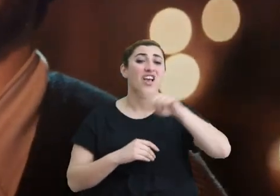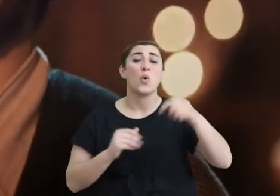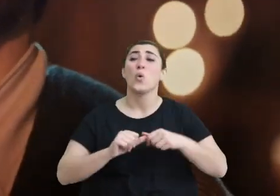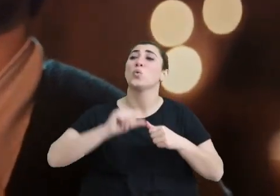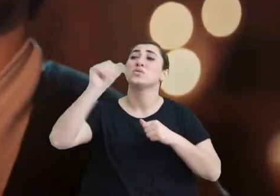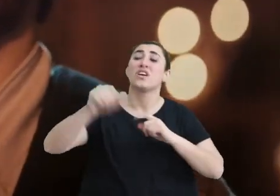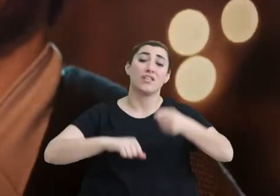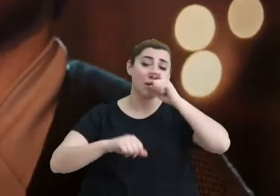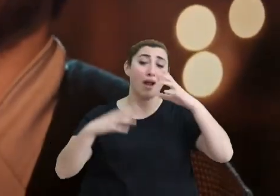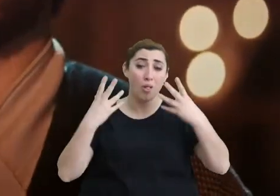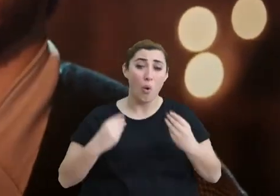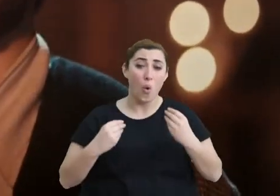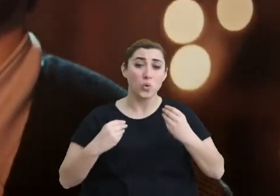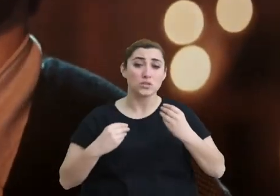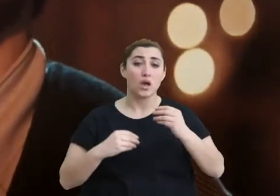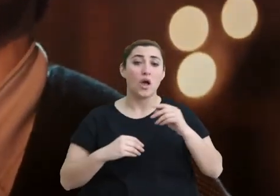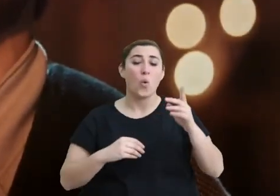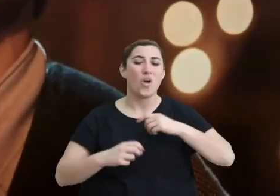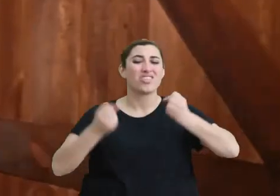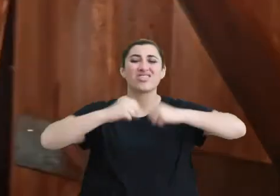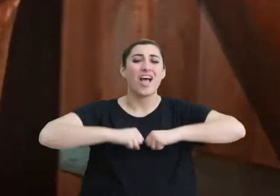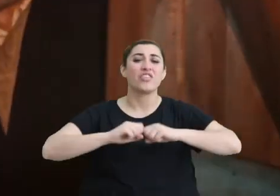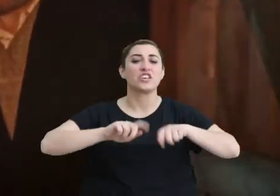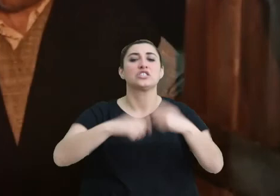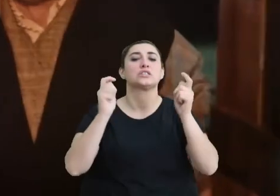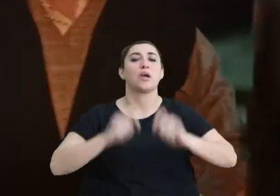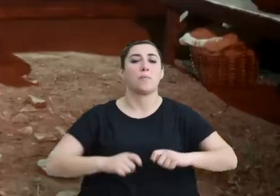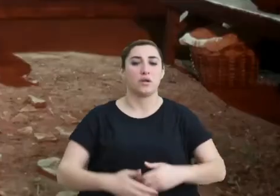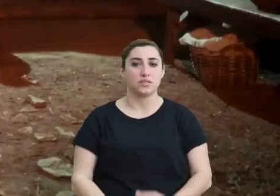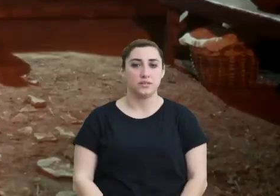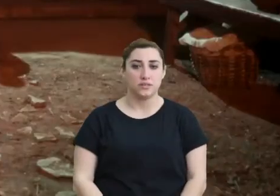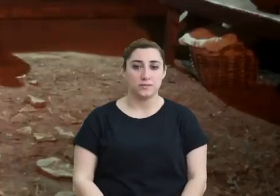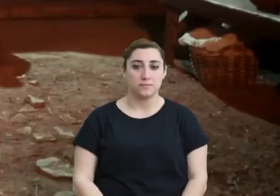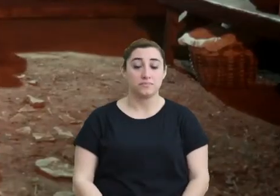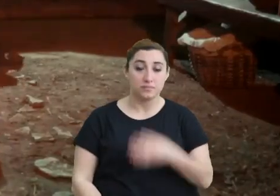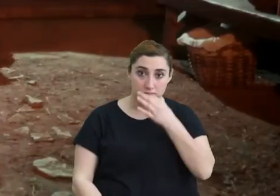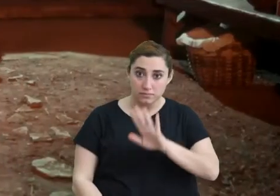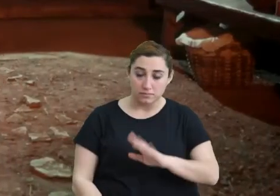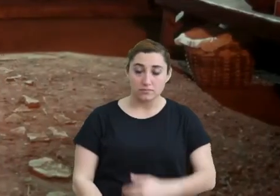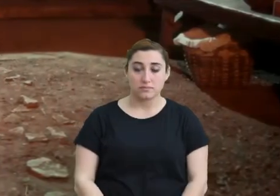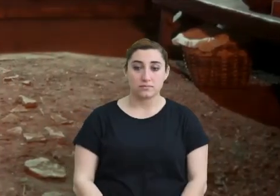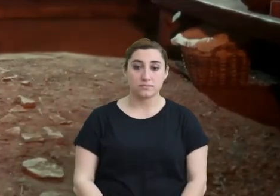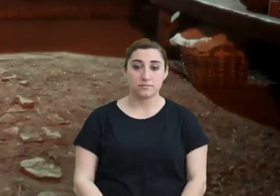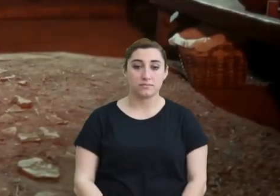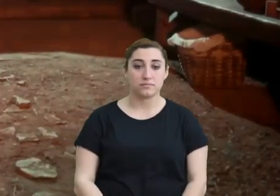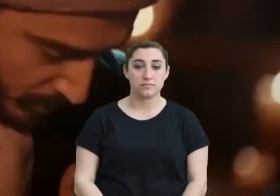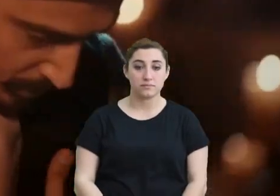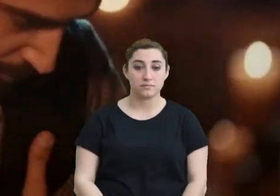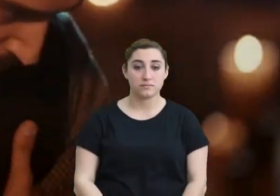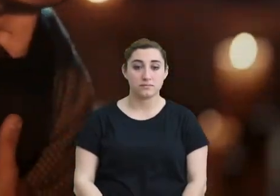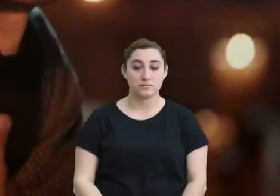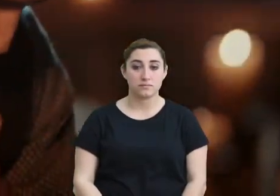Acemistan'da şah olsan başına göçer o taht. Şeyh Tapduk Emre kapıyı açtı. Eller koltuk